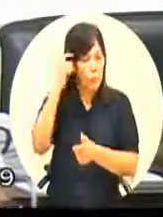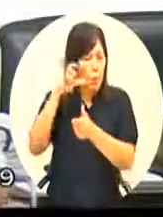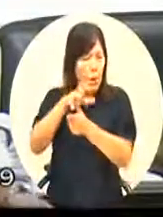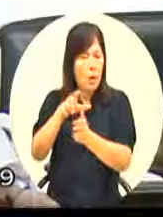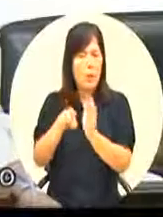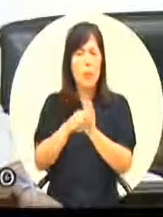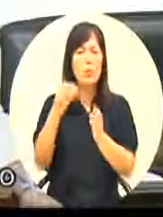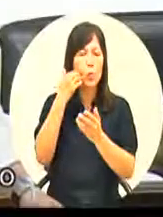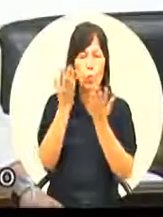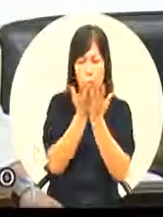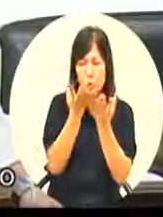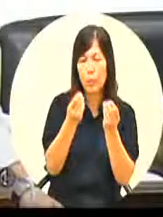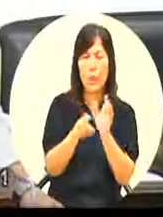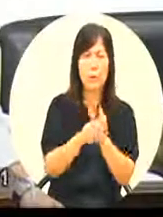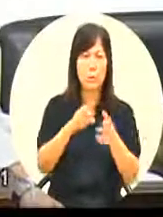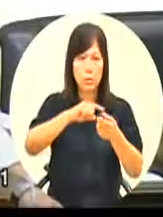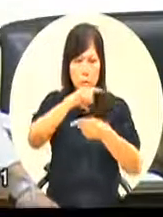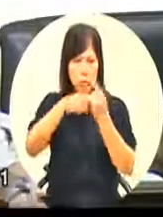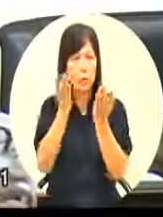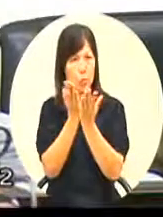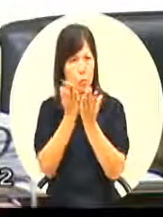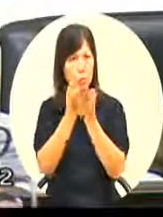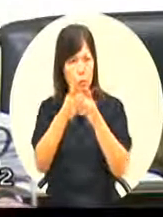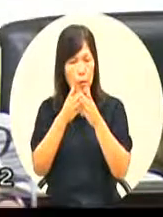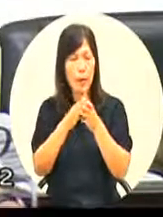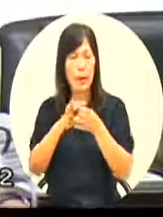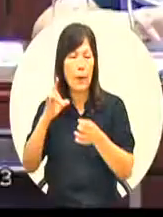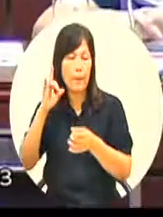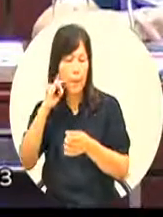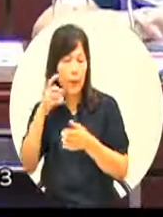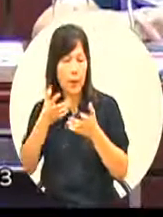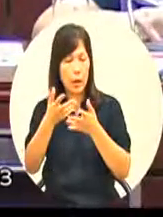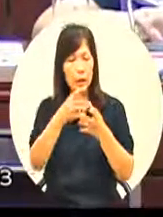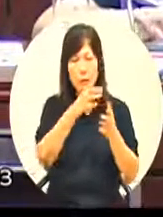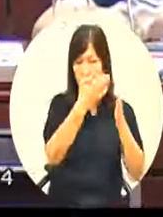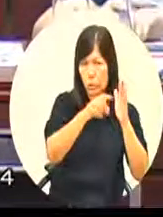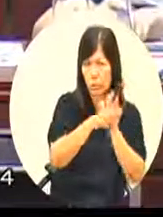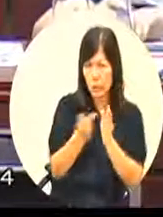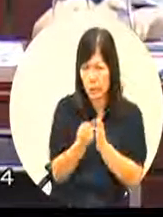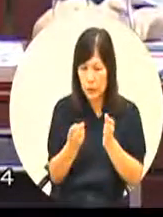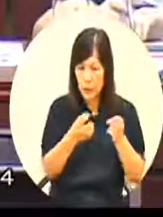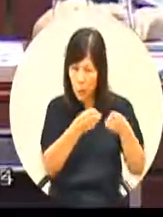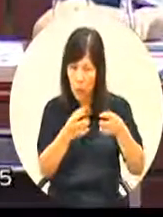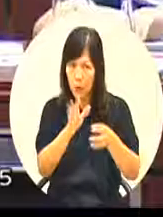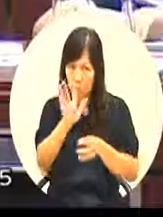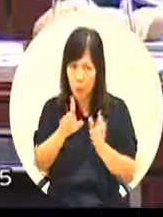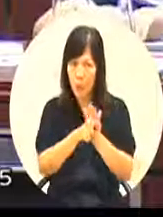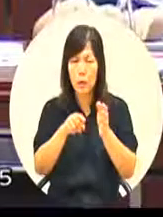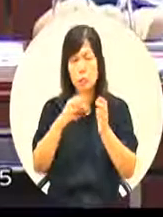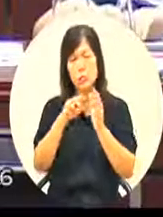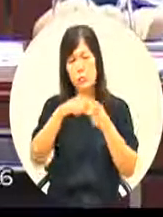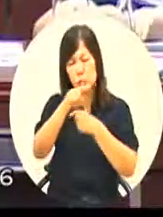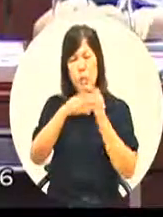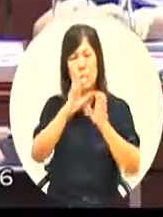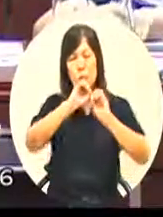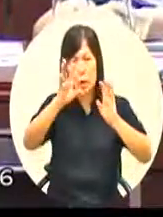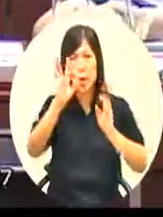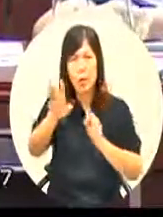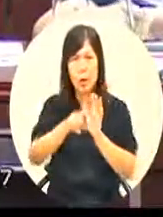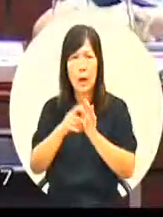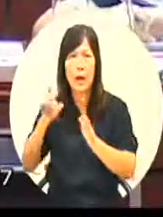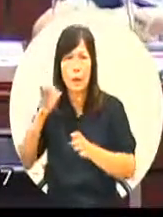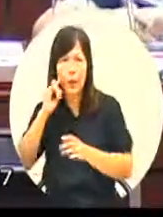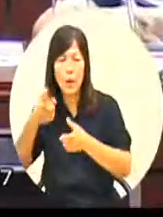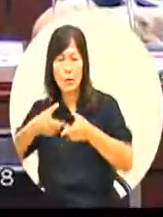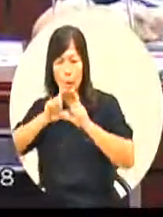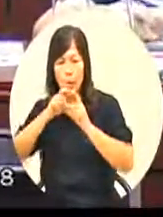上你就转学。 我不知道家长跟学校之间到底有没有真的去讨论，他这都是转述的。家长是知道学生回